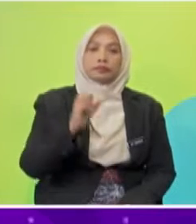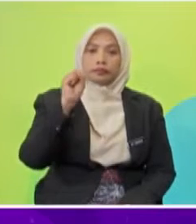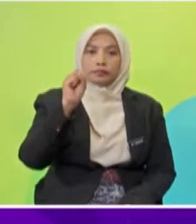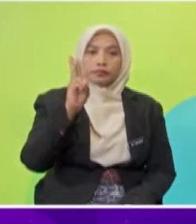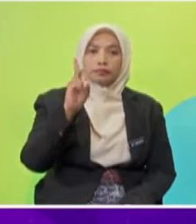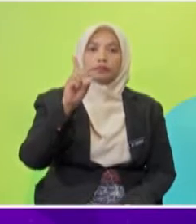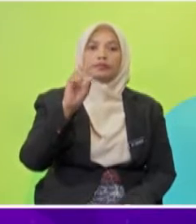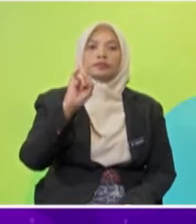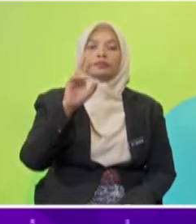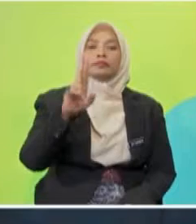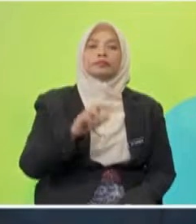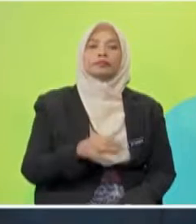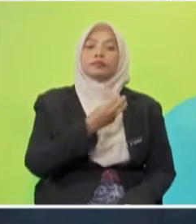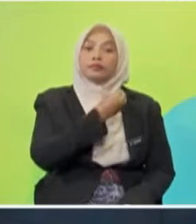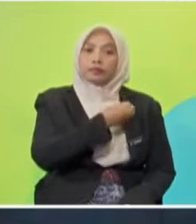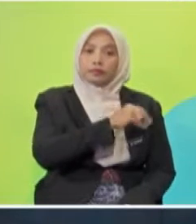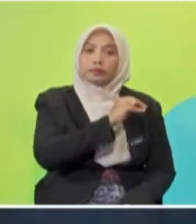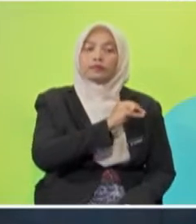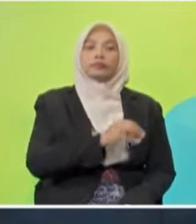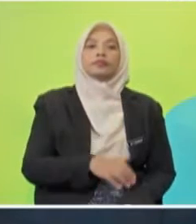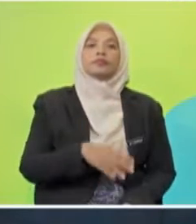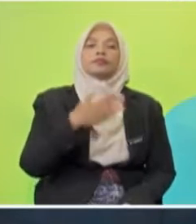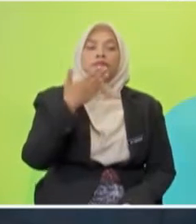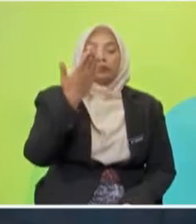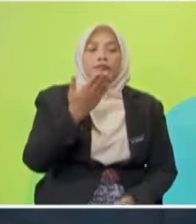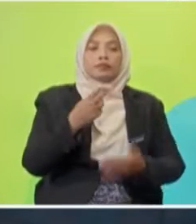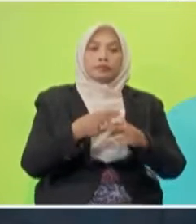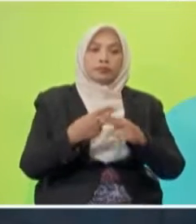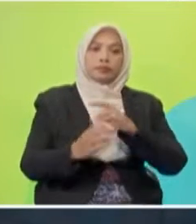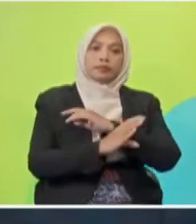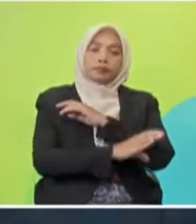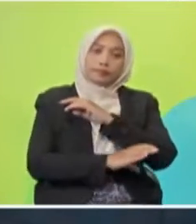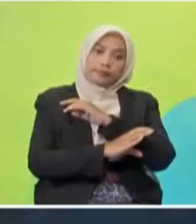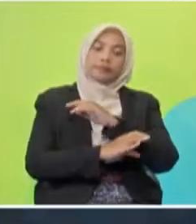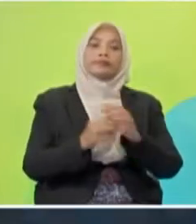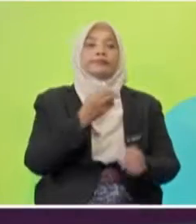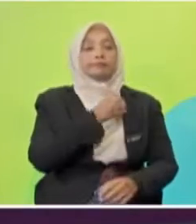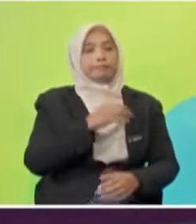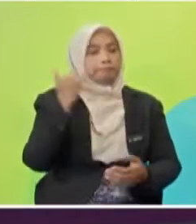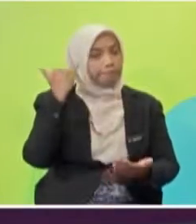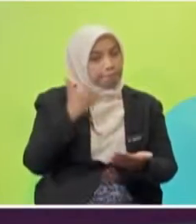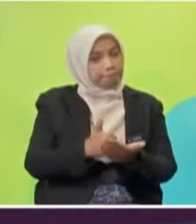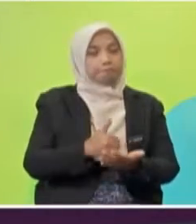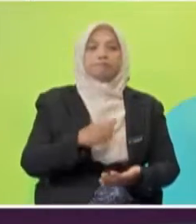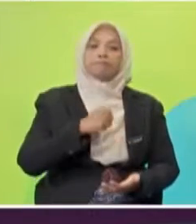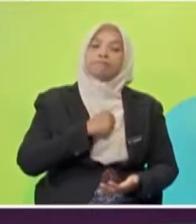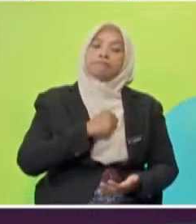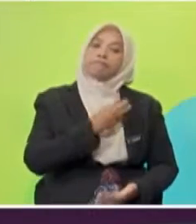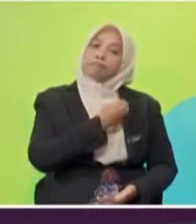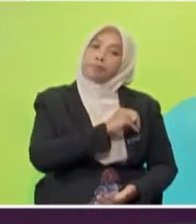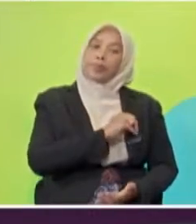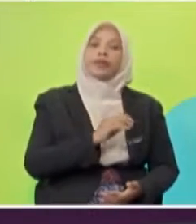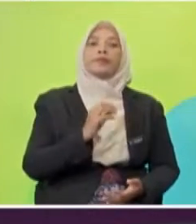Sudirman Haji Arshad. Dan mereka ini dah mengharumkan nama negara. Bila mereka yakin dengan diri mereka, bermakna mereka